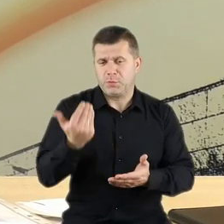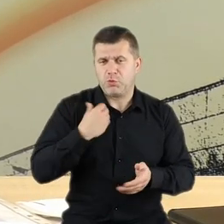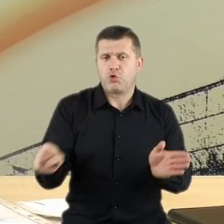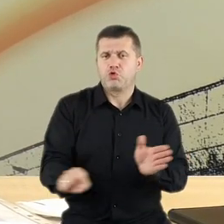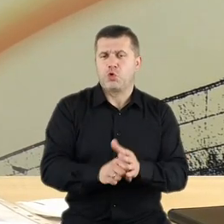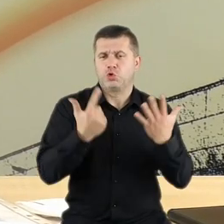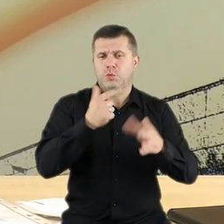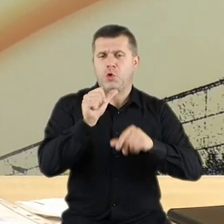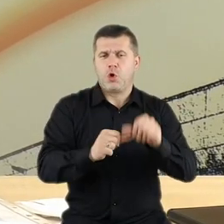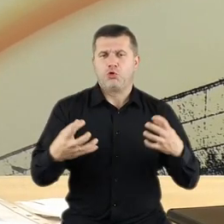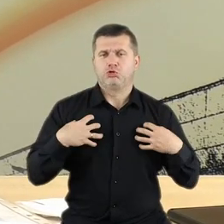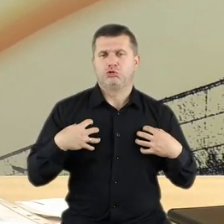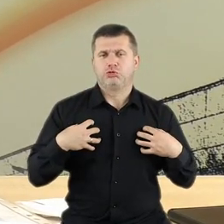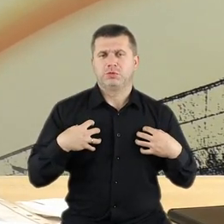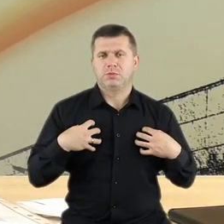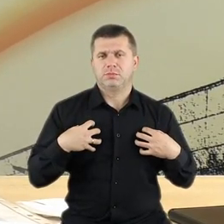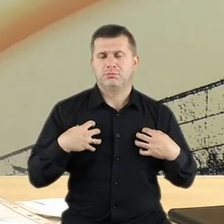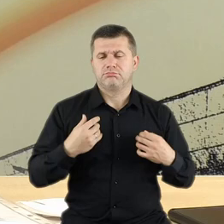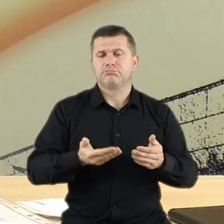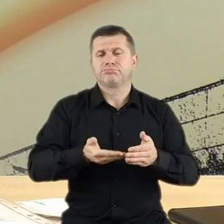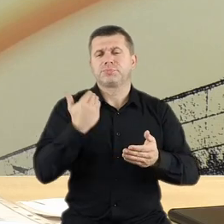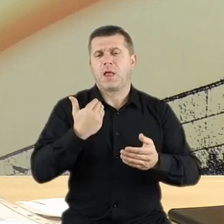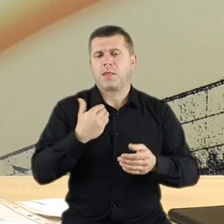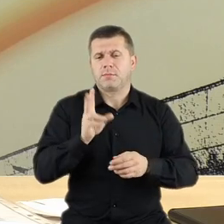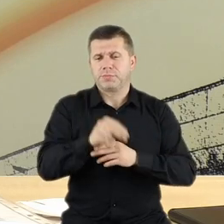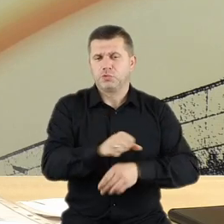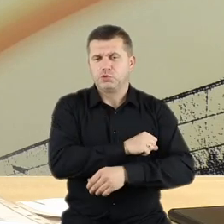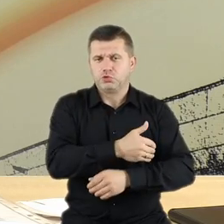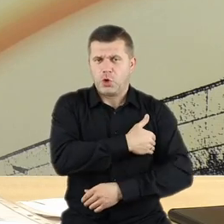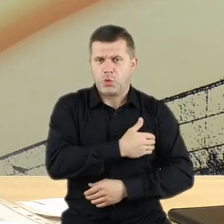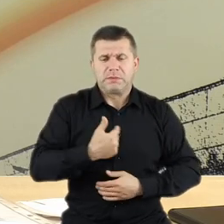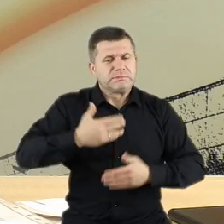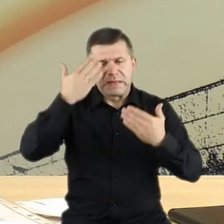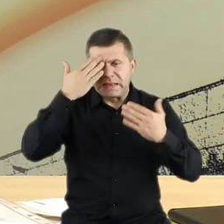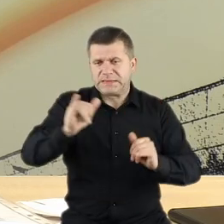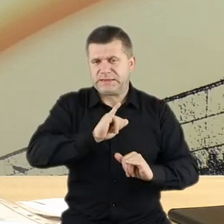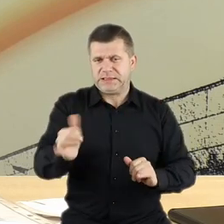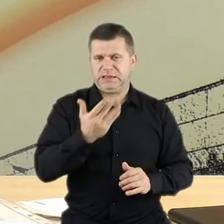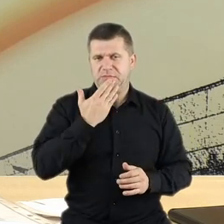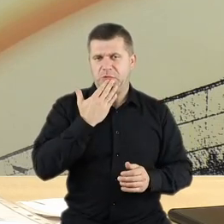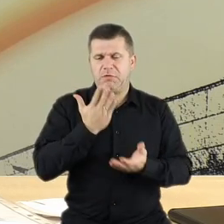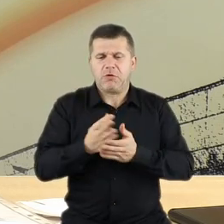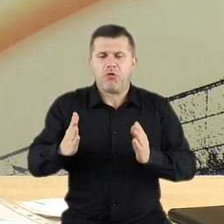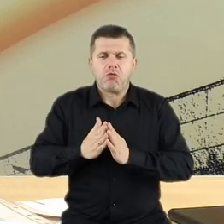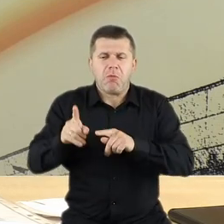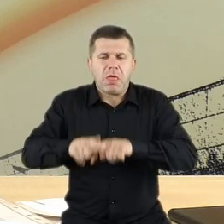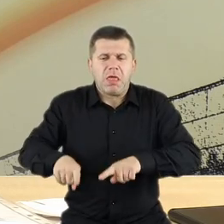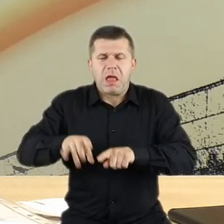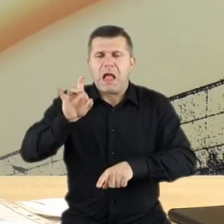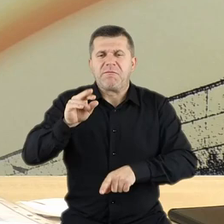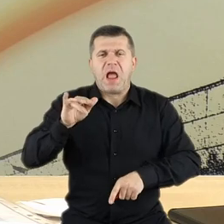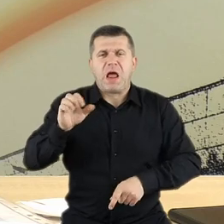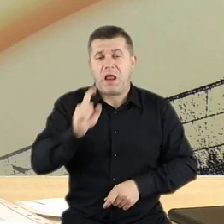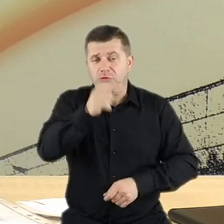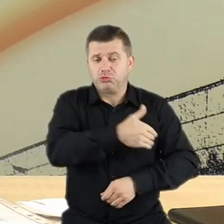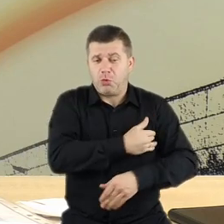zanim nie poszłam do pierwszej klasy No to nie znam innej mowy no i w tej szkole podstawowej No